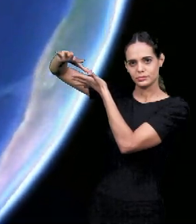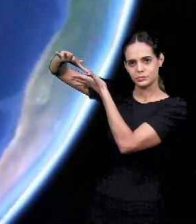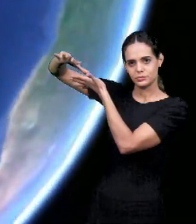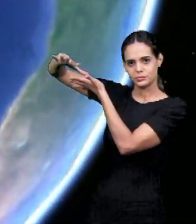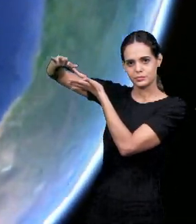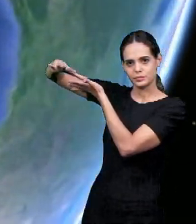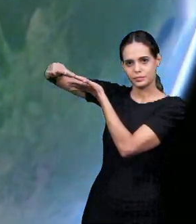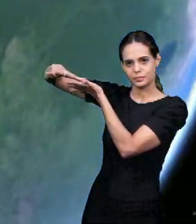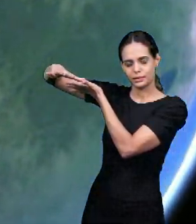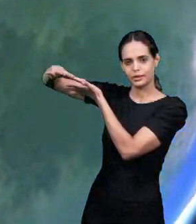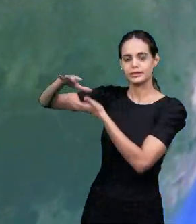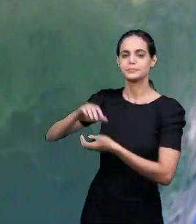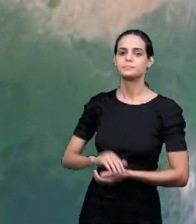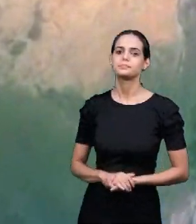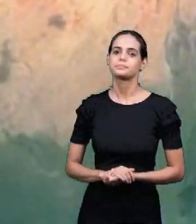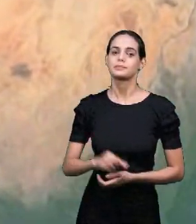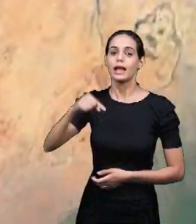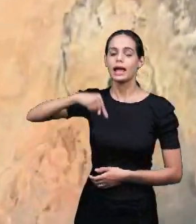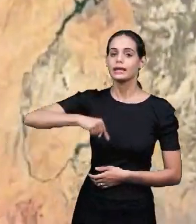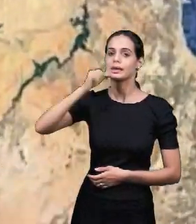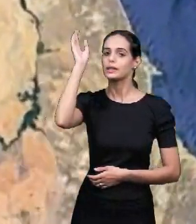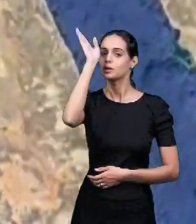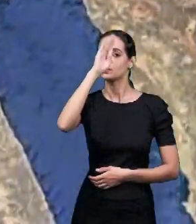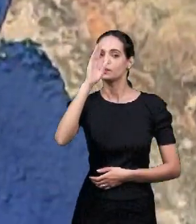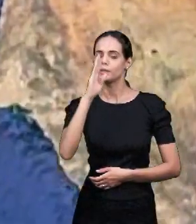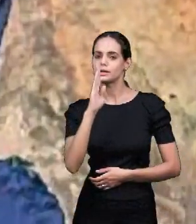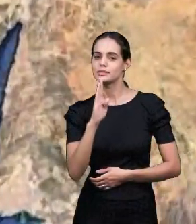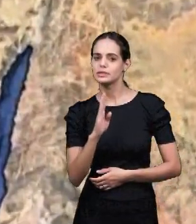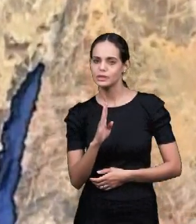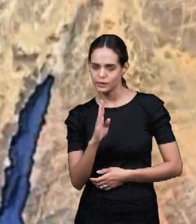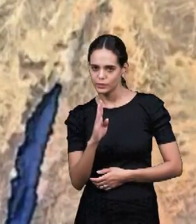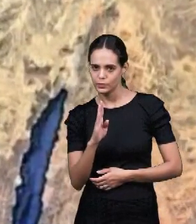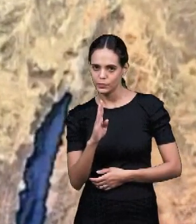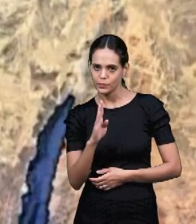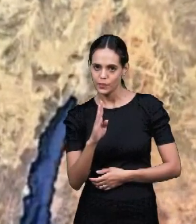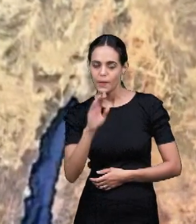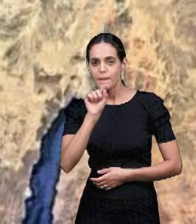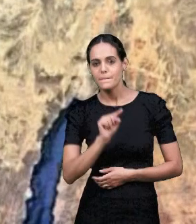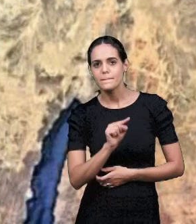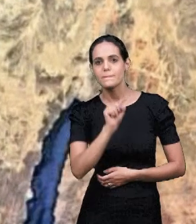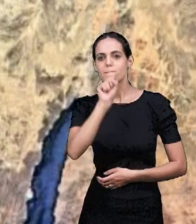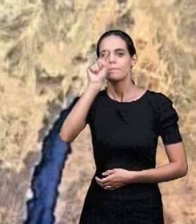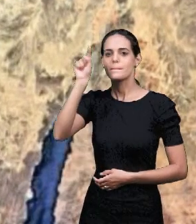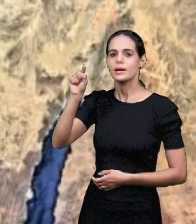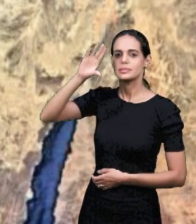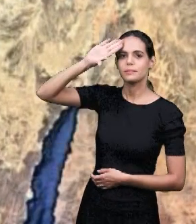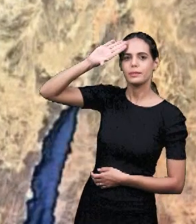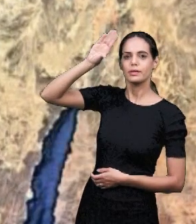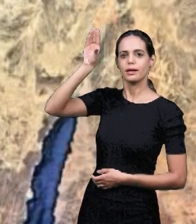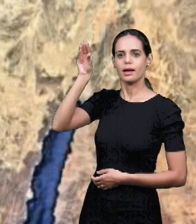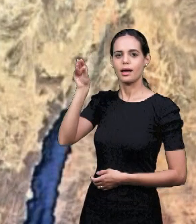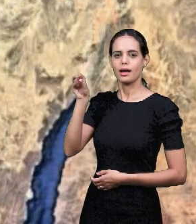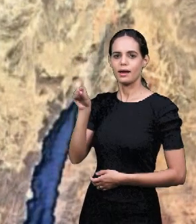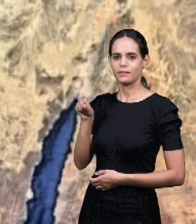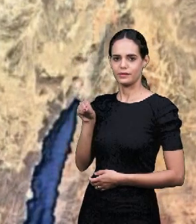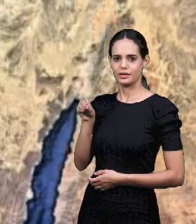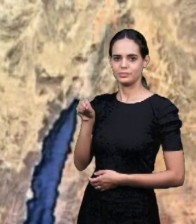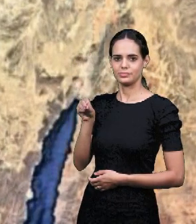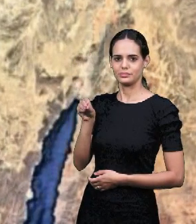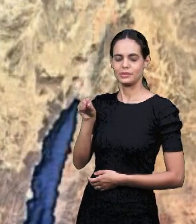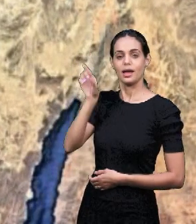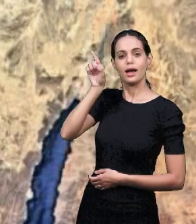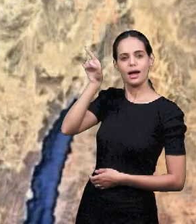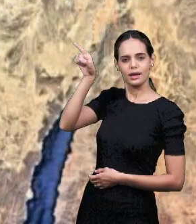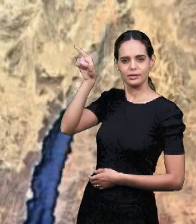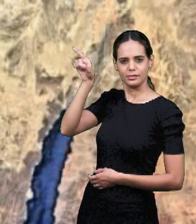nós Très partindo aqui do bien, Brasil, donc América do Sul, passando sobre o continente africano, on, chegamos on voit ali ici, no Oriente Médio, onde donc está